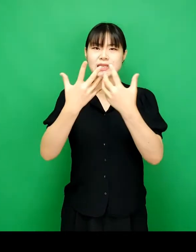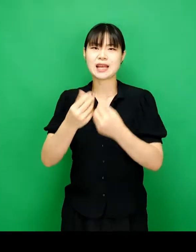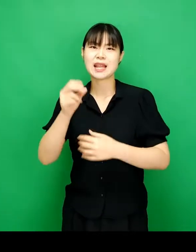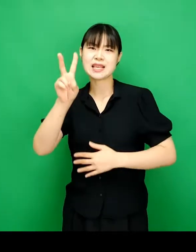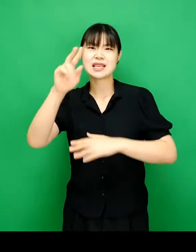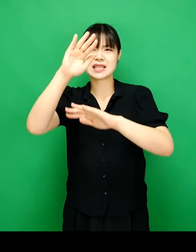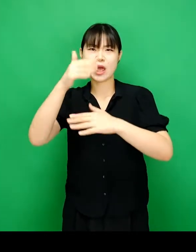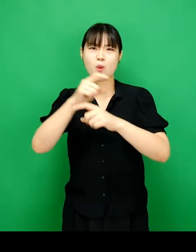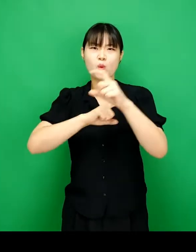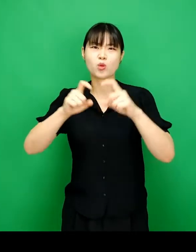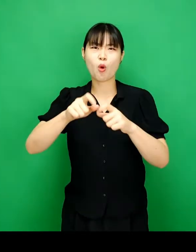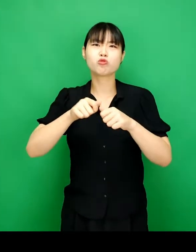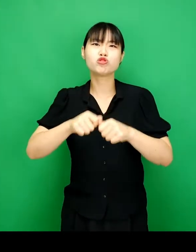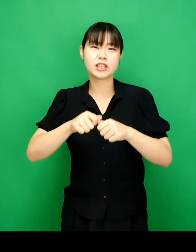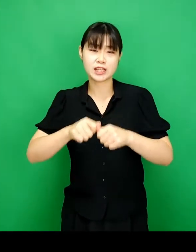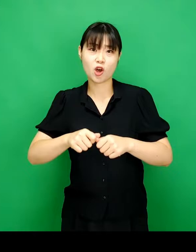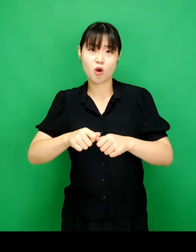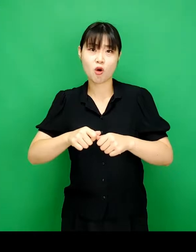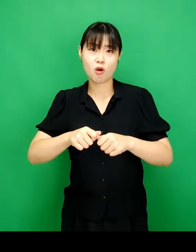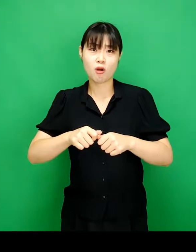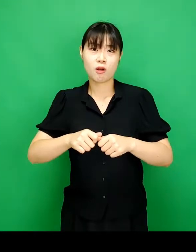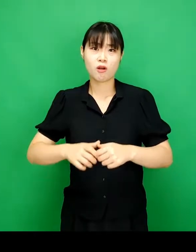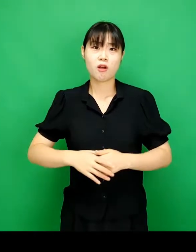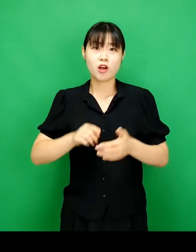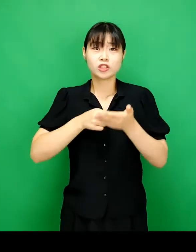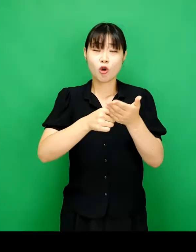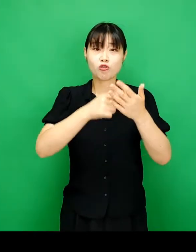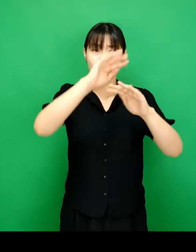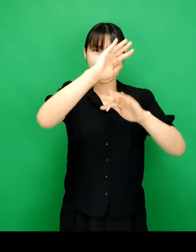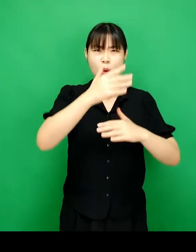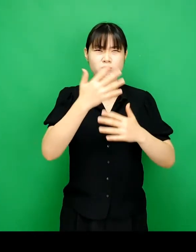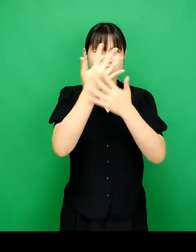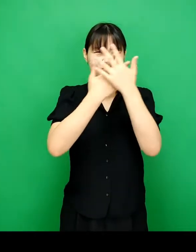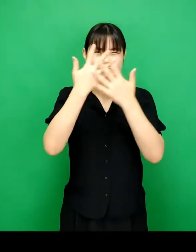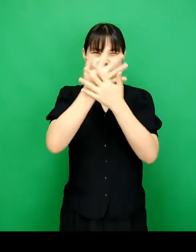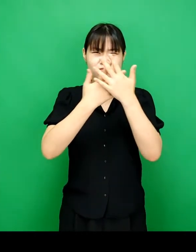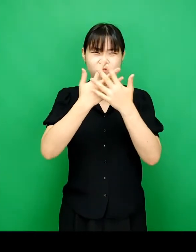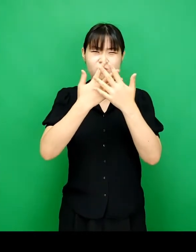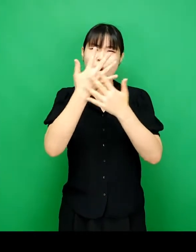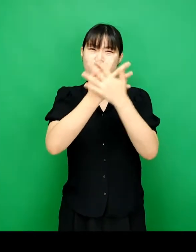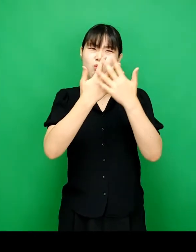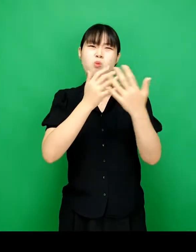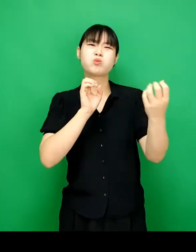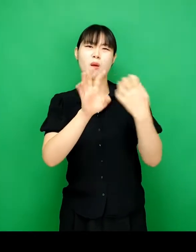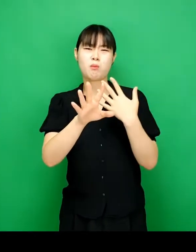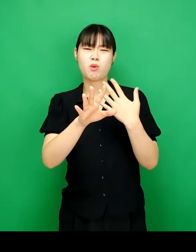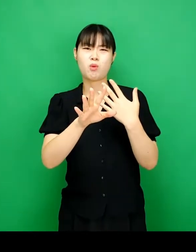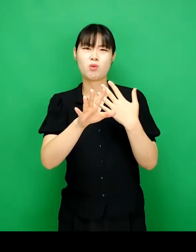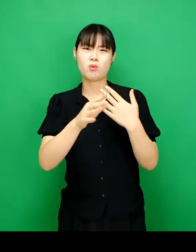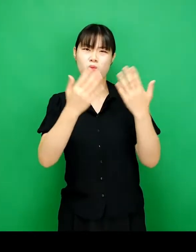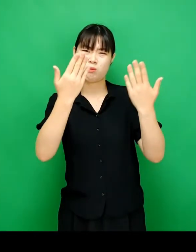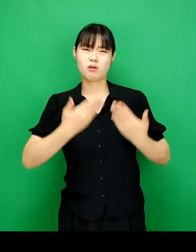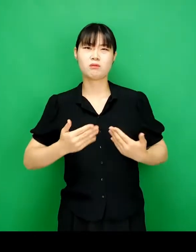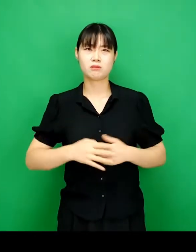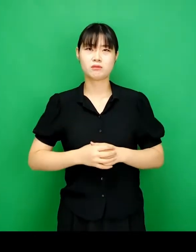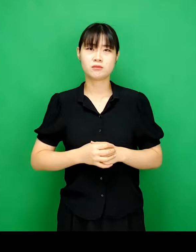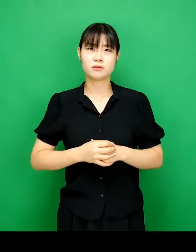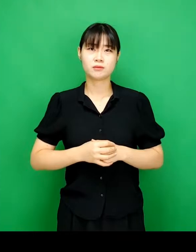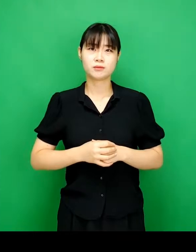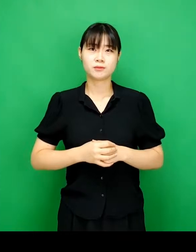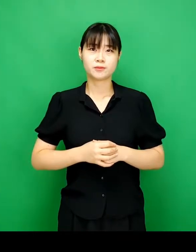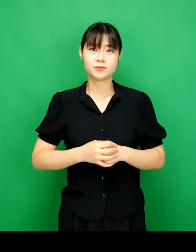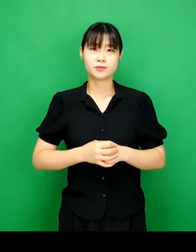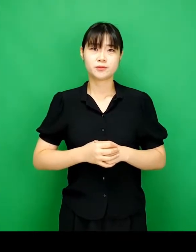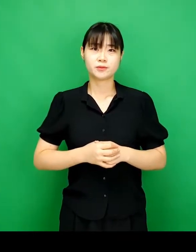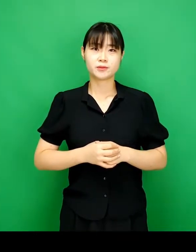사례 1보다 사례 2의 내용이 더 구체적입니다. 청구 내용이 모호하면 모호한 답변을 받을 수밖에